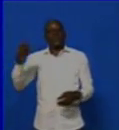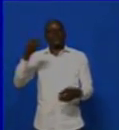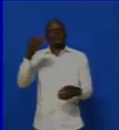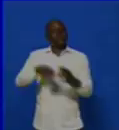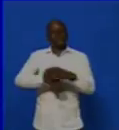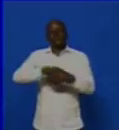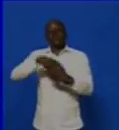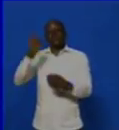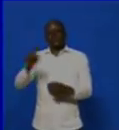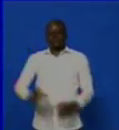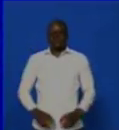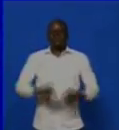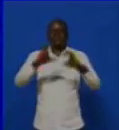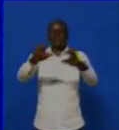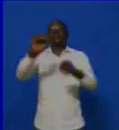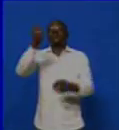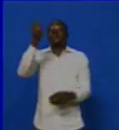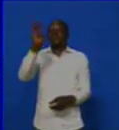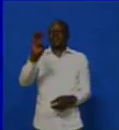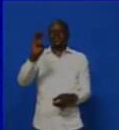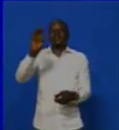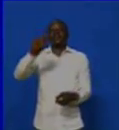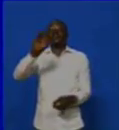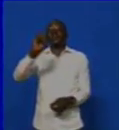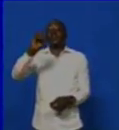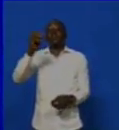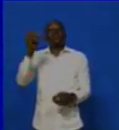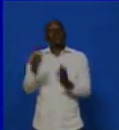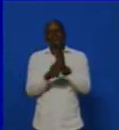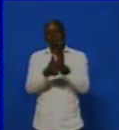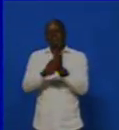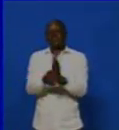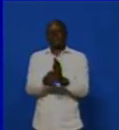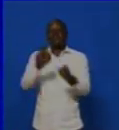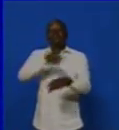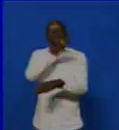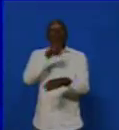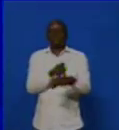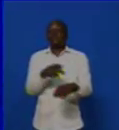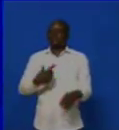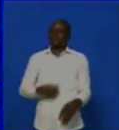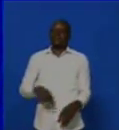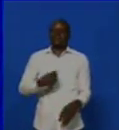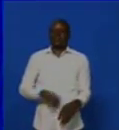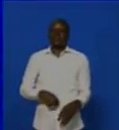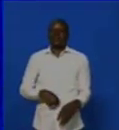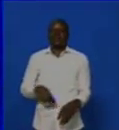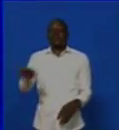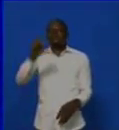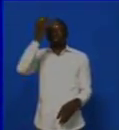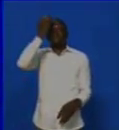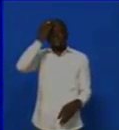Un don de 16 tonnes de maïs. Dans cette période de soudure, vous savez que les récoltes ne sont pas encore